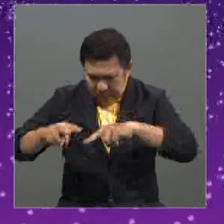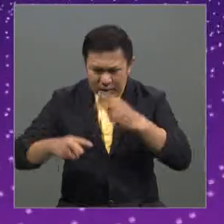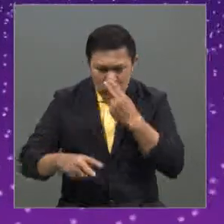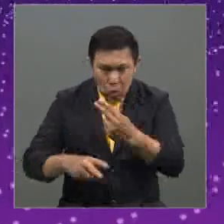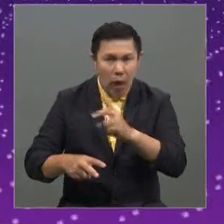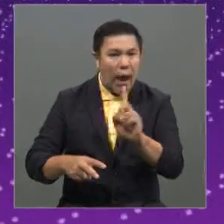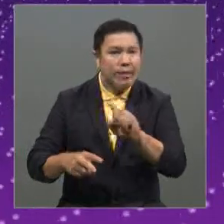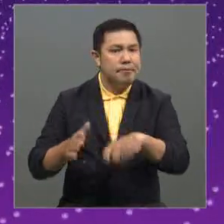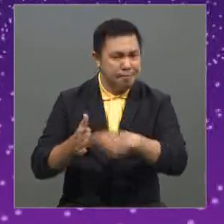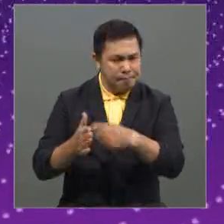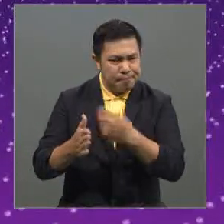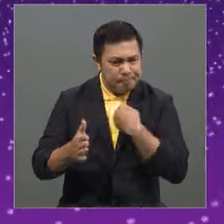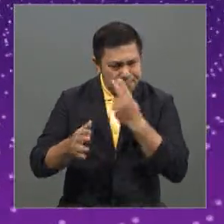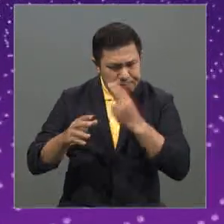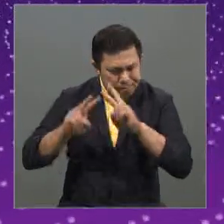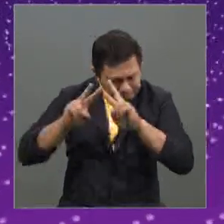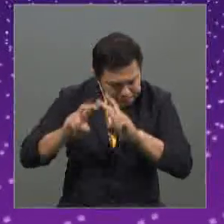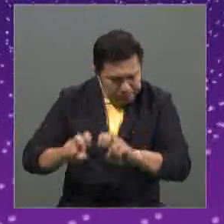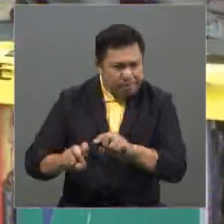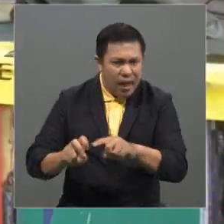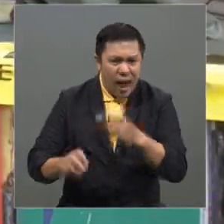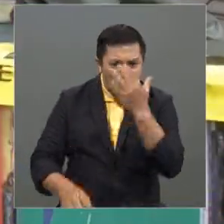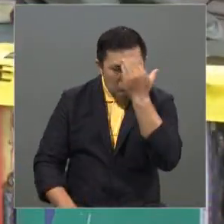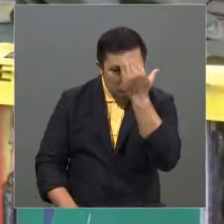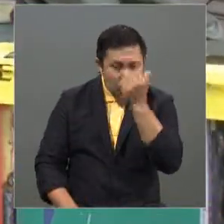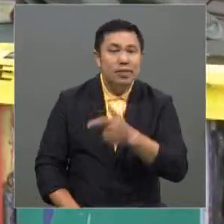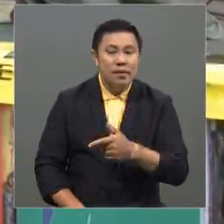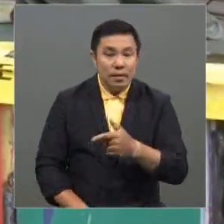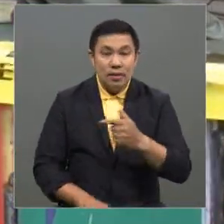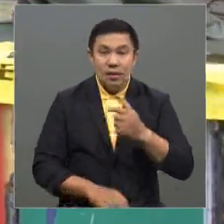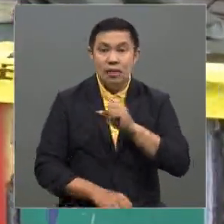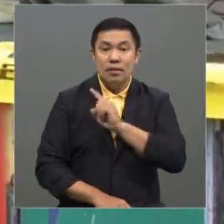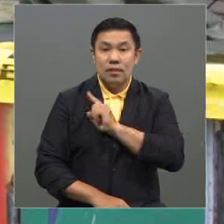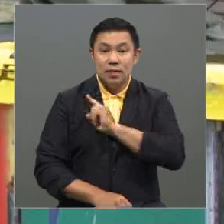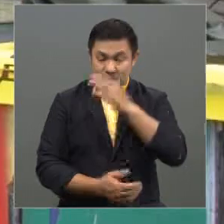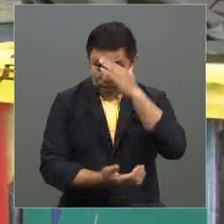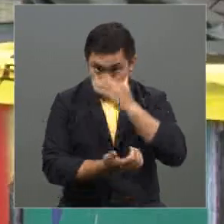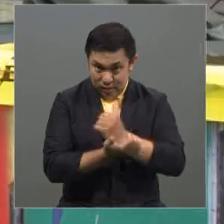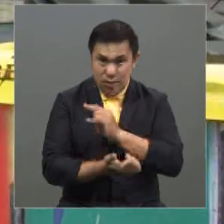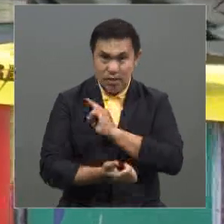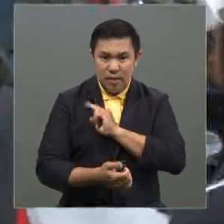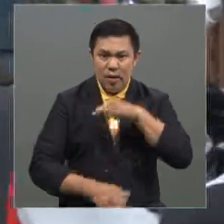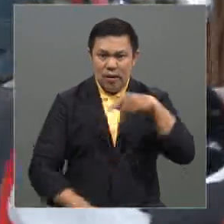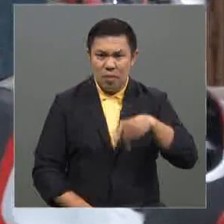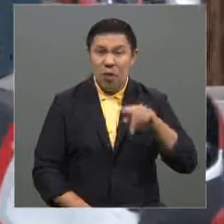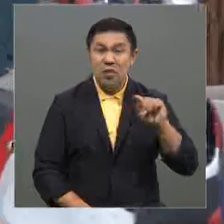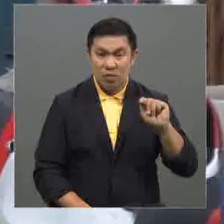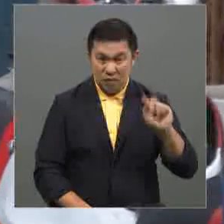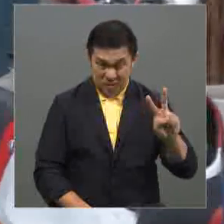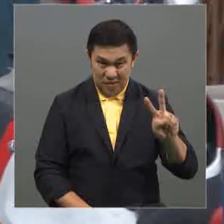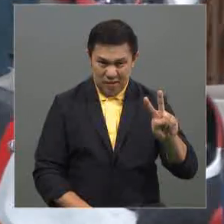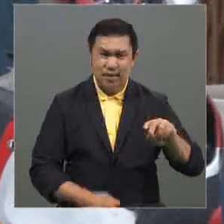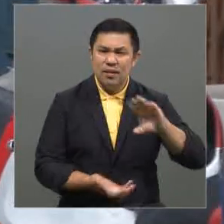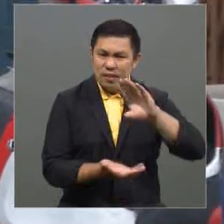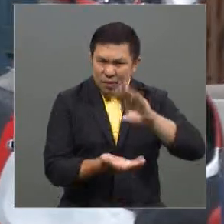าเหตุที่แท้จริงต่อไปครับโดยเจ้าหน้าที่พิสูจน์หลักฐานลงพื้นที่ชุมชนตรอกโพครับเป็นที่เกิดเหตุเพลิง